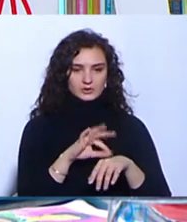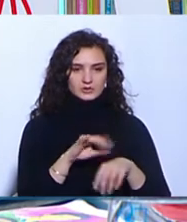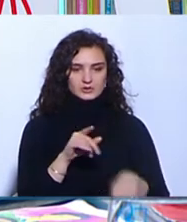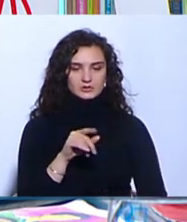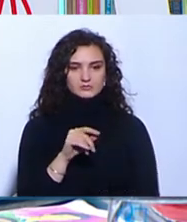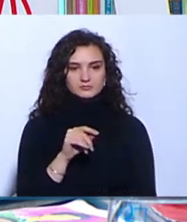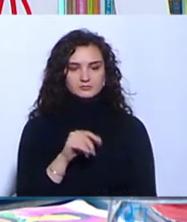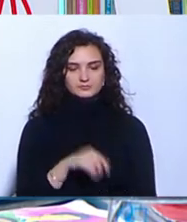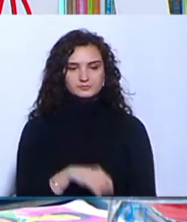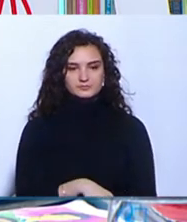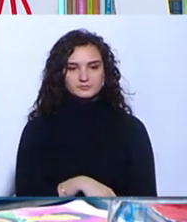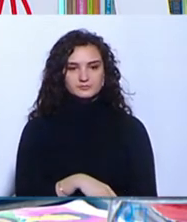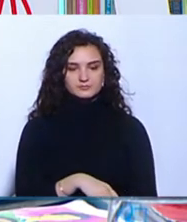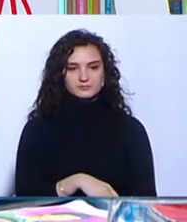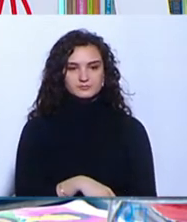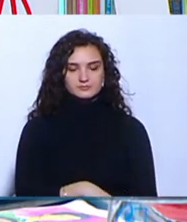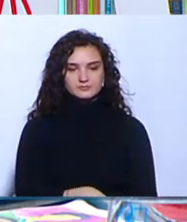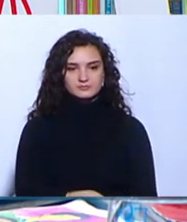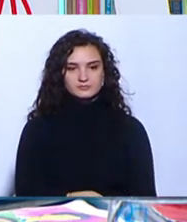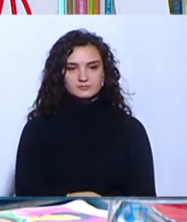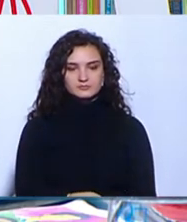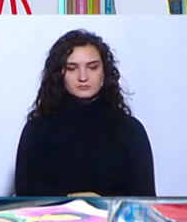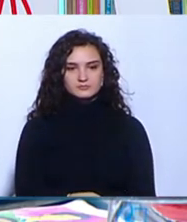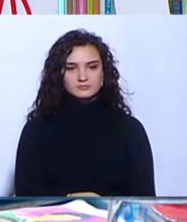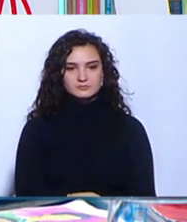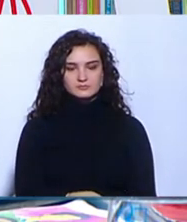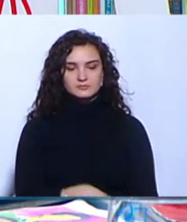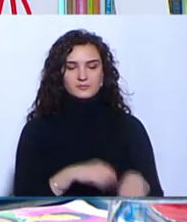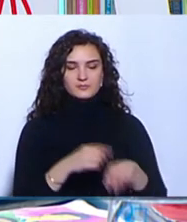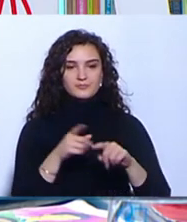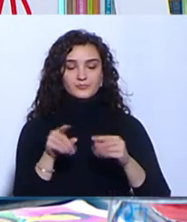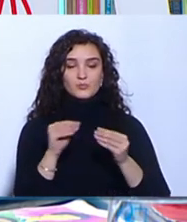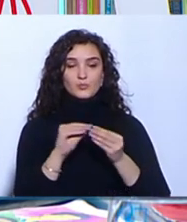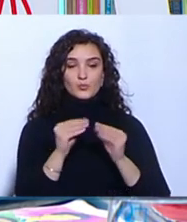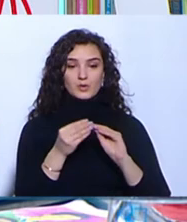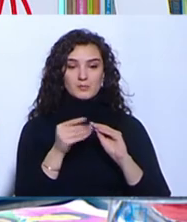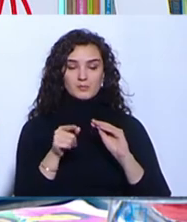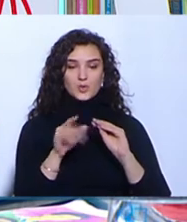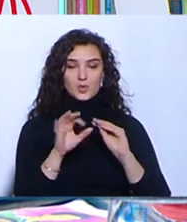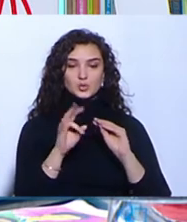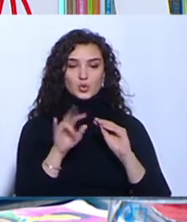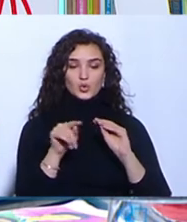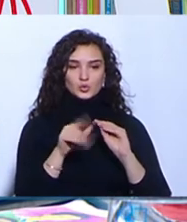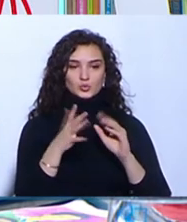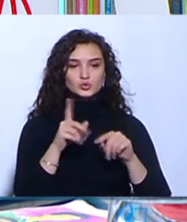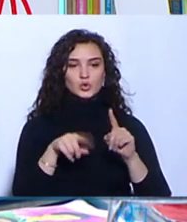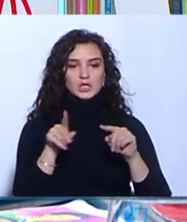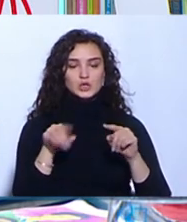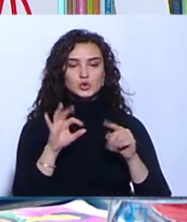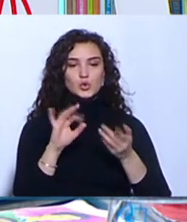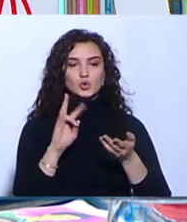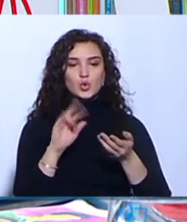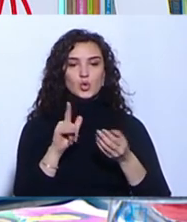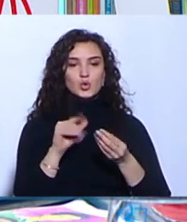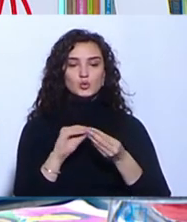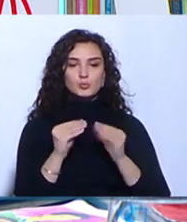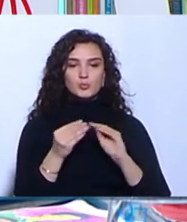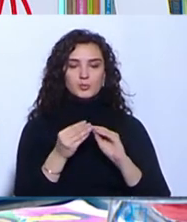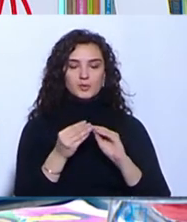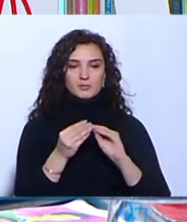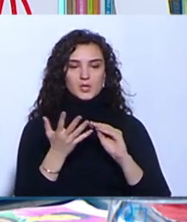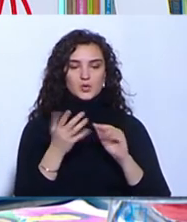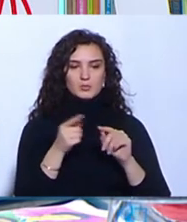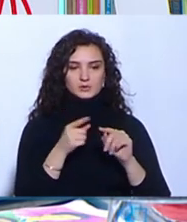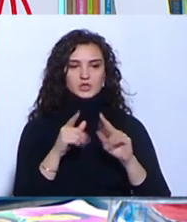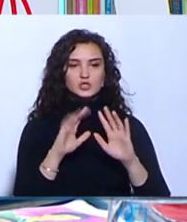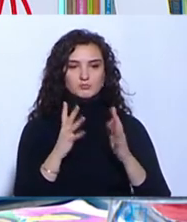ეს ზოგადად ონკოლოგიასთან თანხმედრაში მყოფი პრობლემაა თუ არის ზოგიერთი ონკოლოგიური პრობლემა,